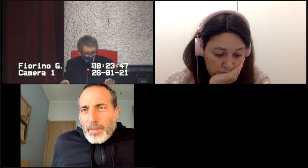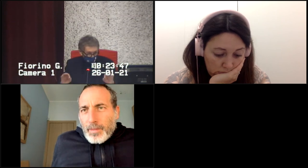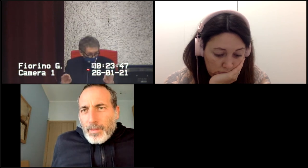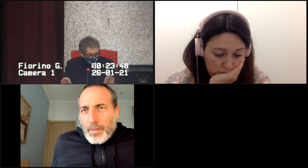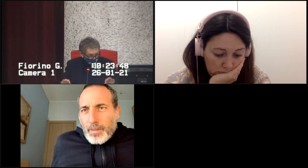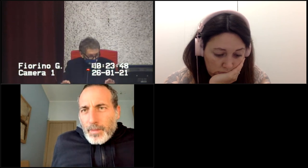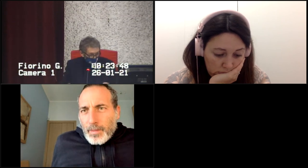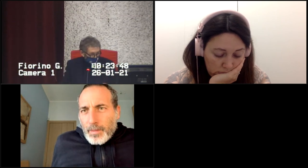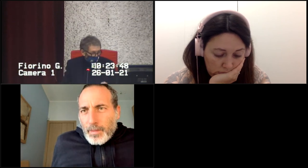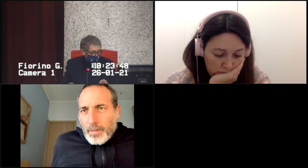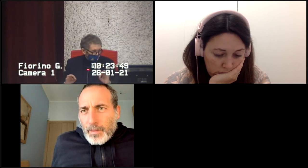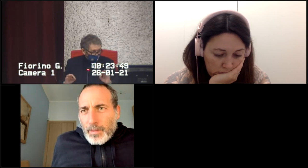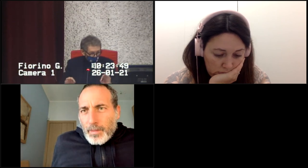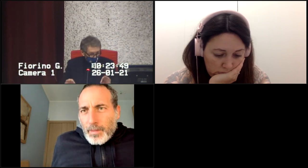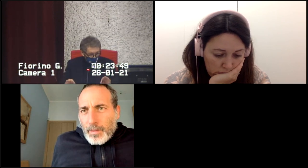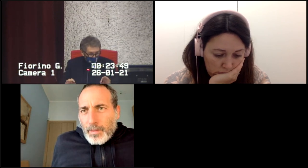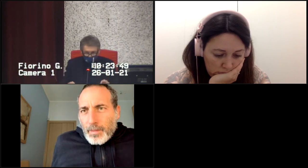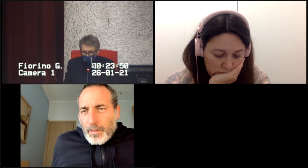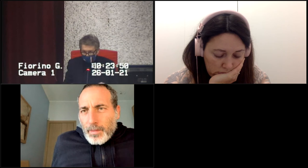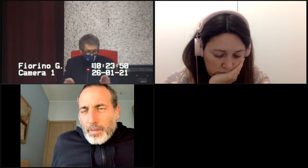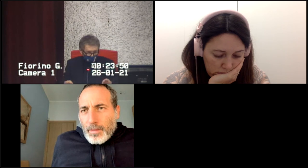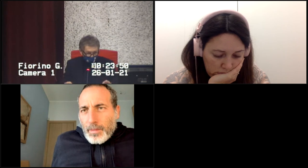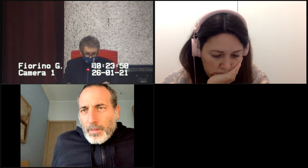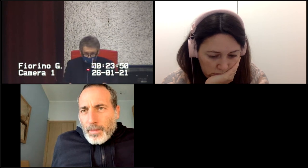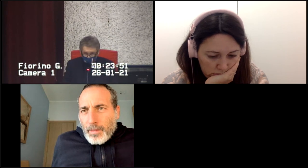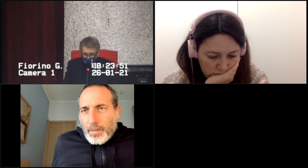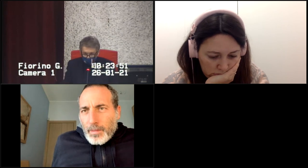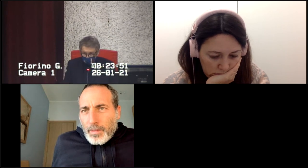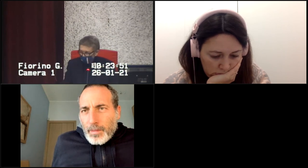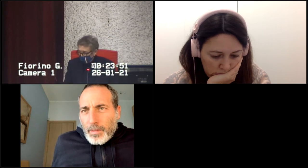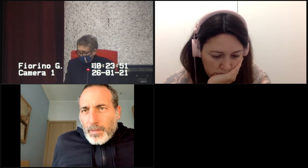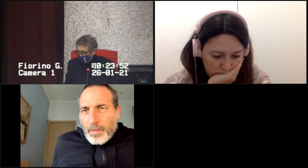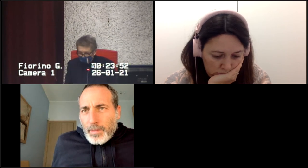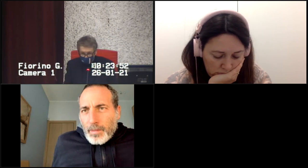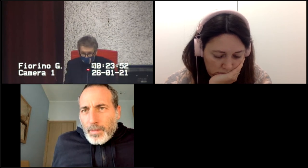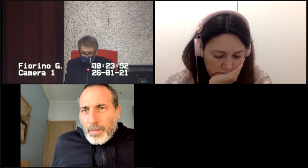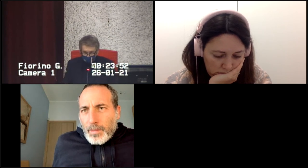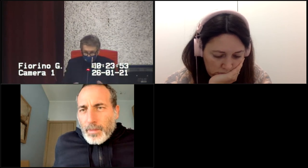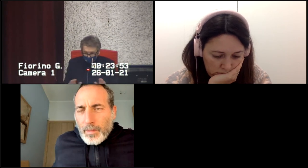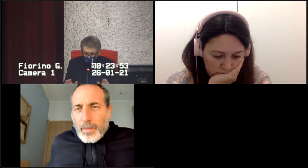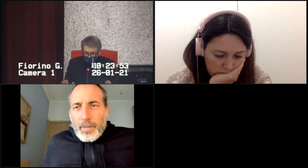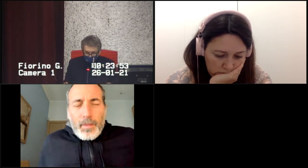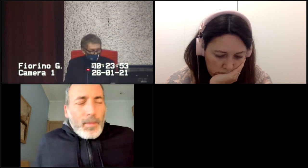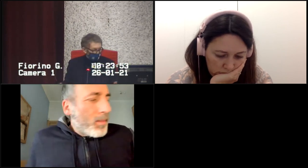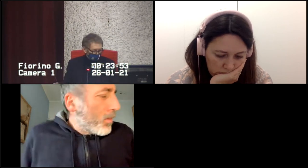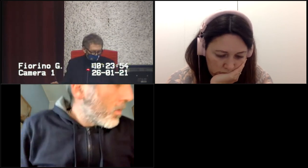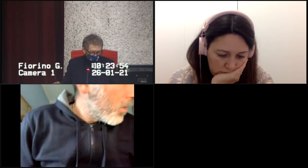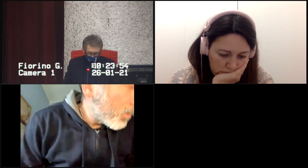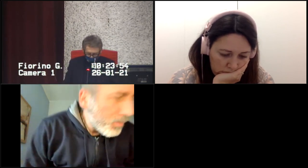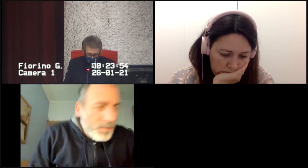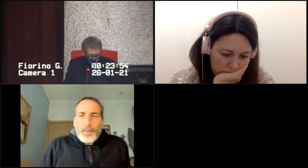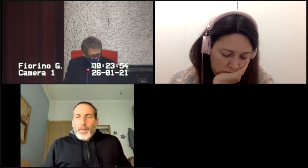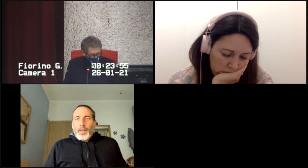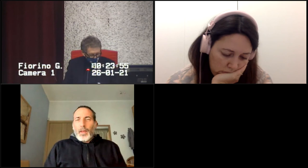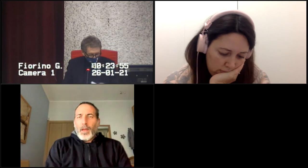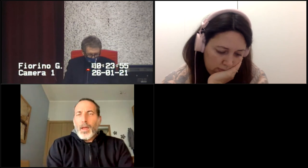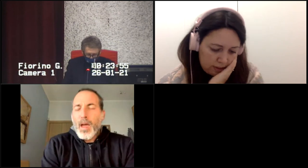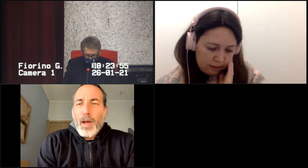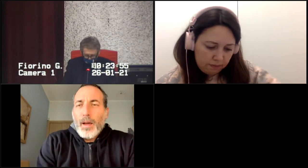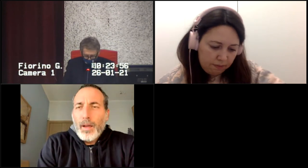è stato ritirato. Procediamo alla dichiarazione di voto della delibera. Tutti calmi e